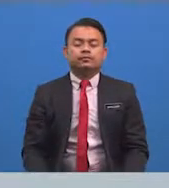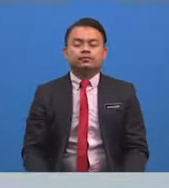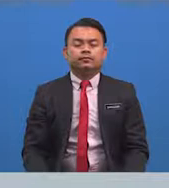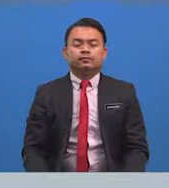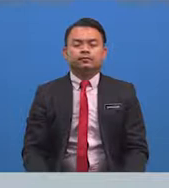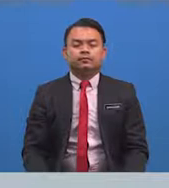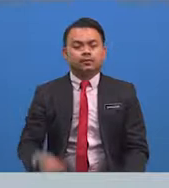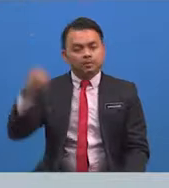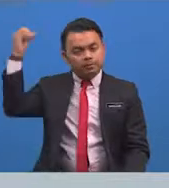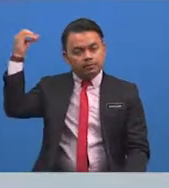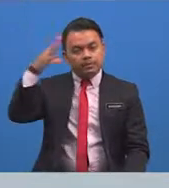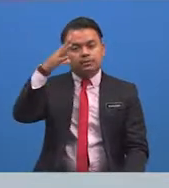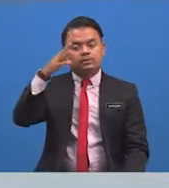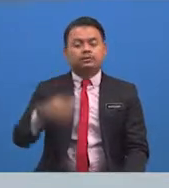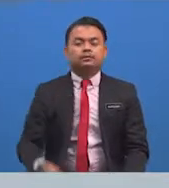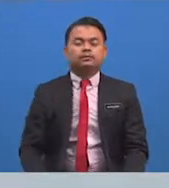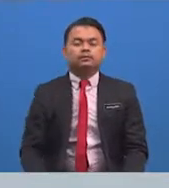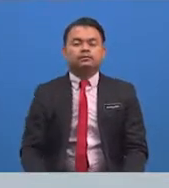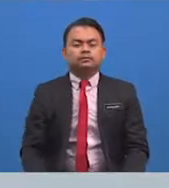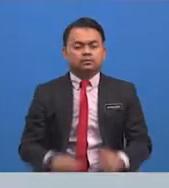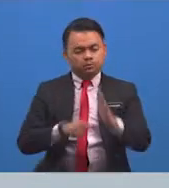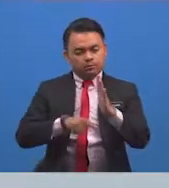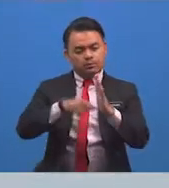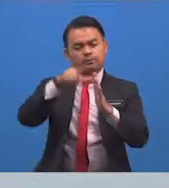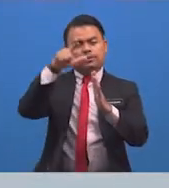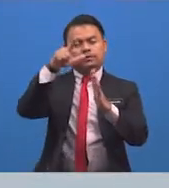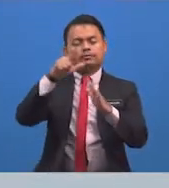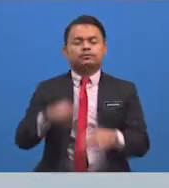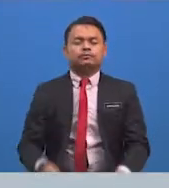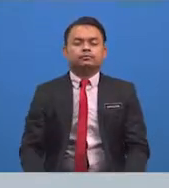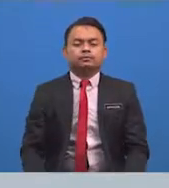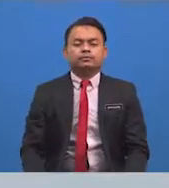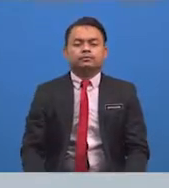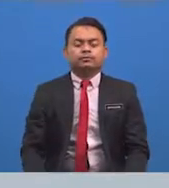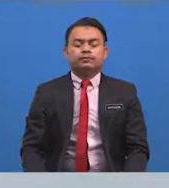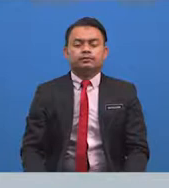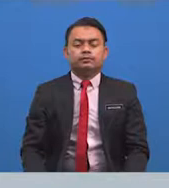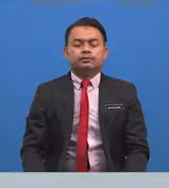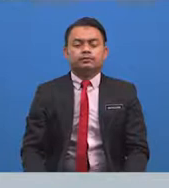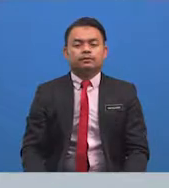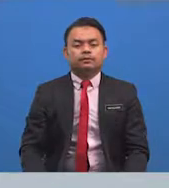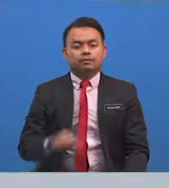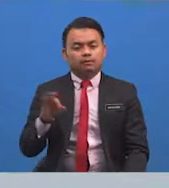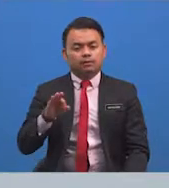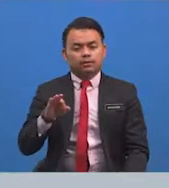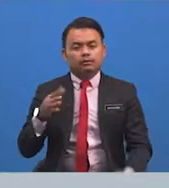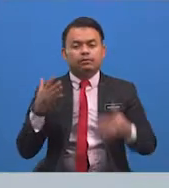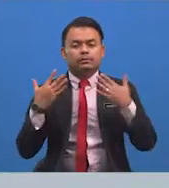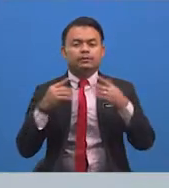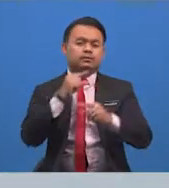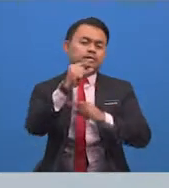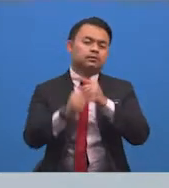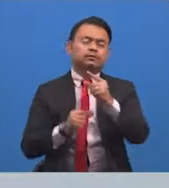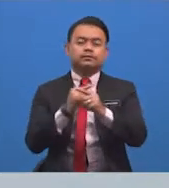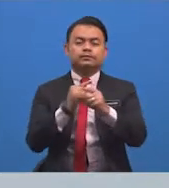penerimaan pancaran matahari yang berlebihan juga menjadi faktor berlakunya pemanasan